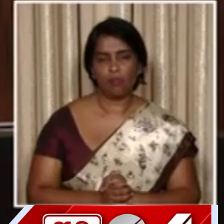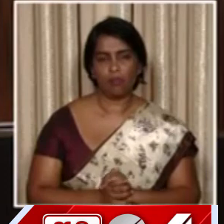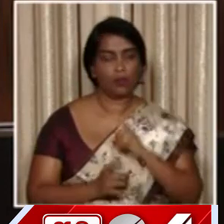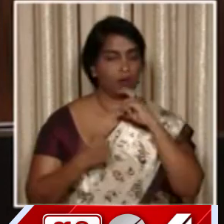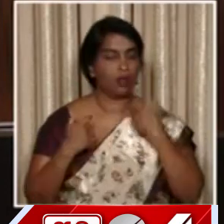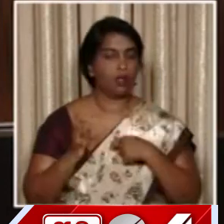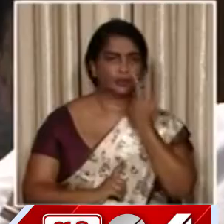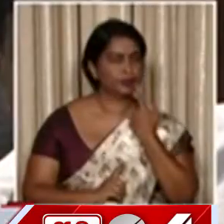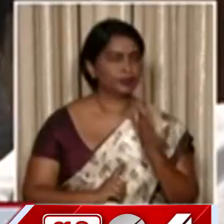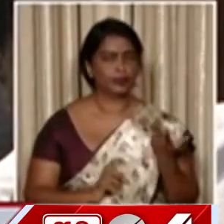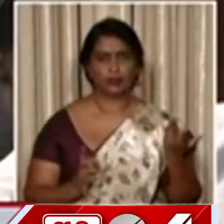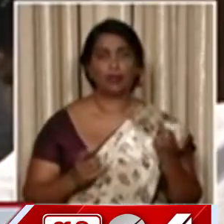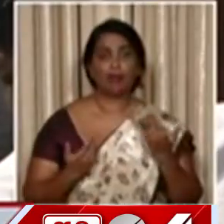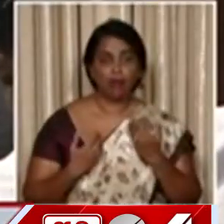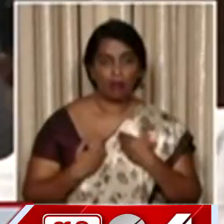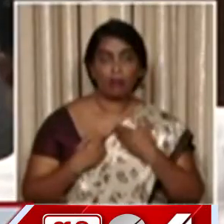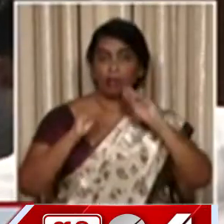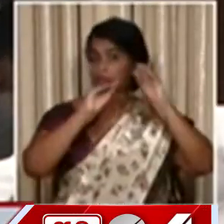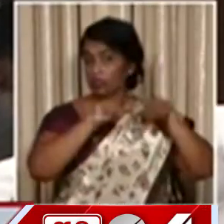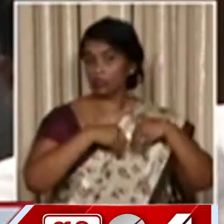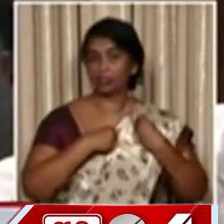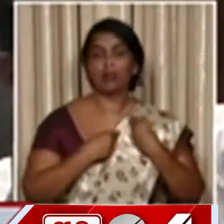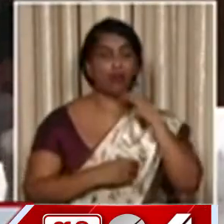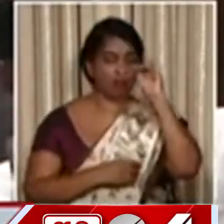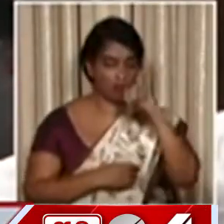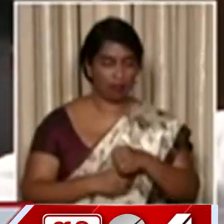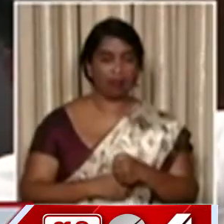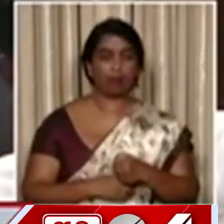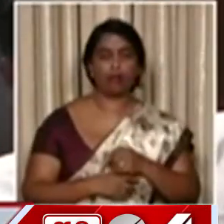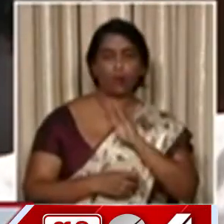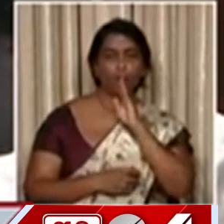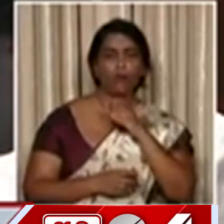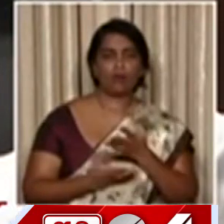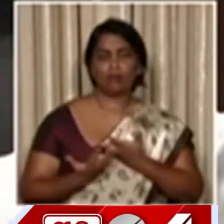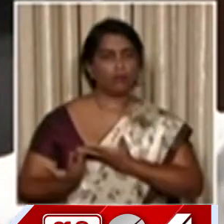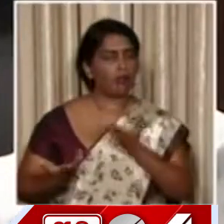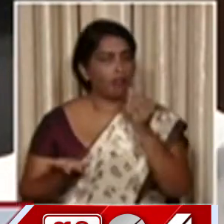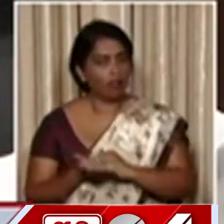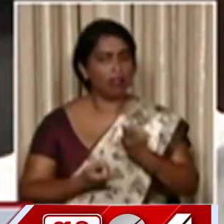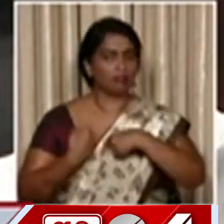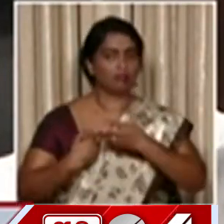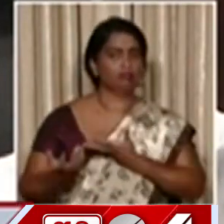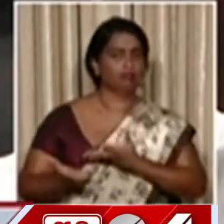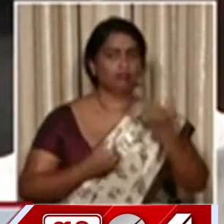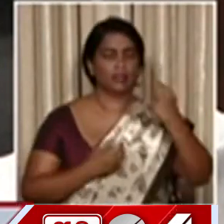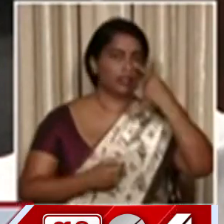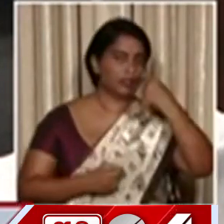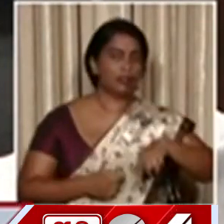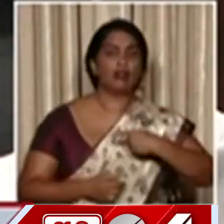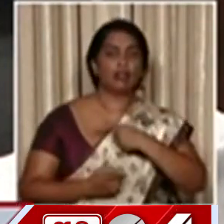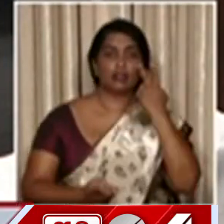නීතිඥ වසන්තයාපා බණ්ඩාරමත් අපට පරිත්‍යාග කරපු මුතුරාජා ඇතා එක පැත්තකින් මේ ගෙන යාම හරහා තායිලන්තයේ අපේ රටේ